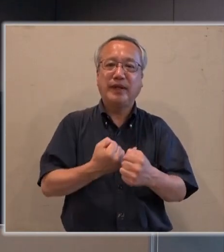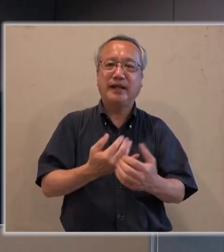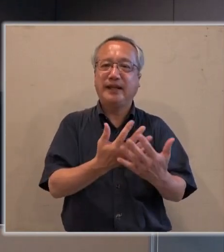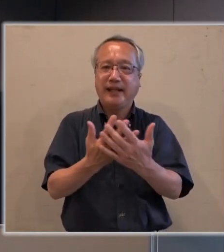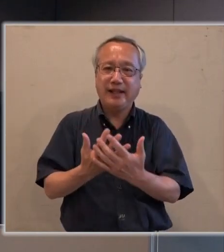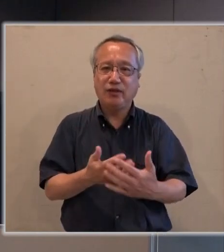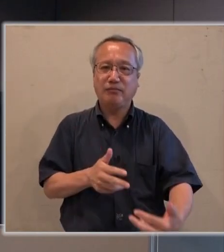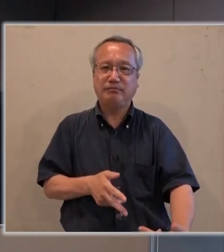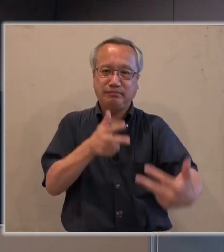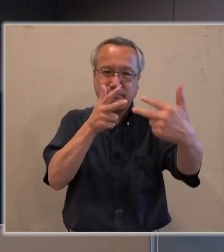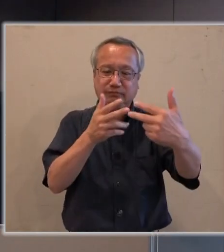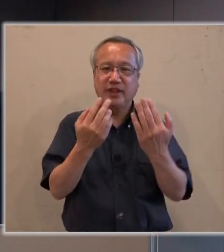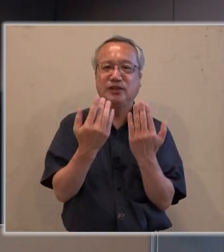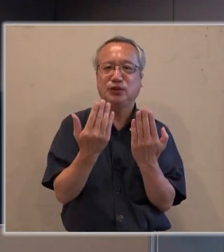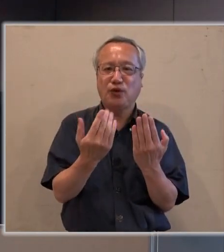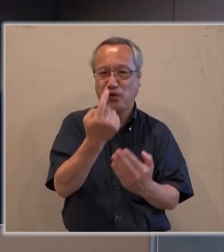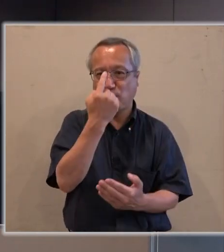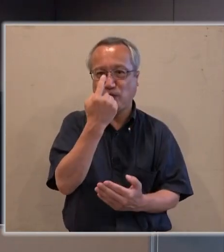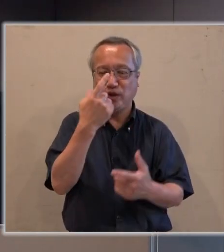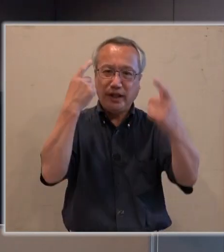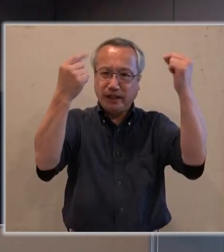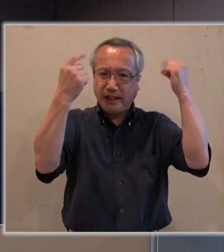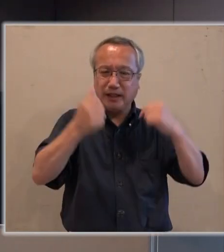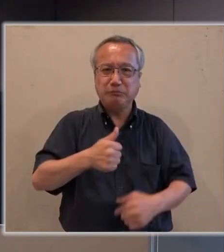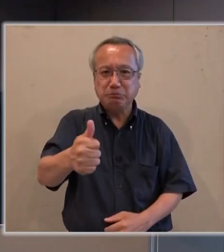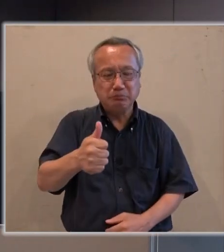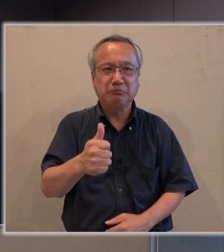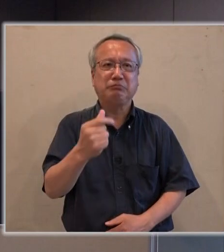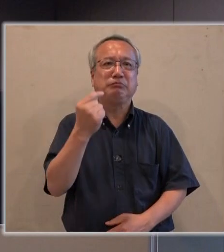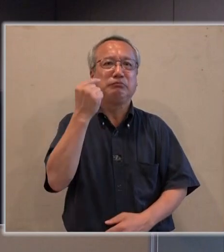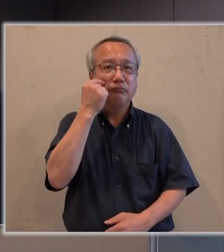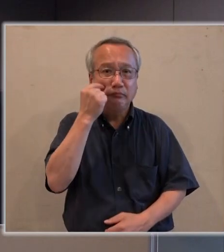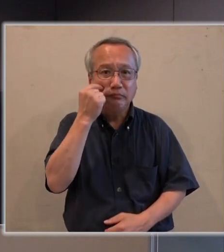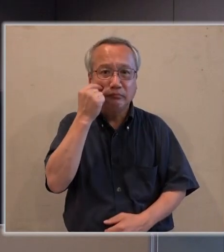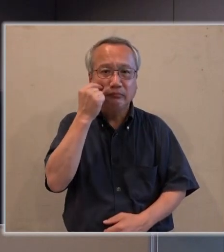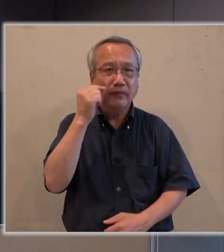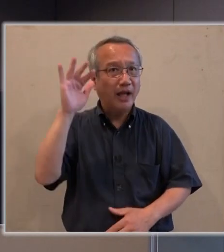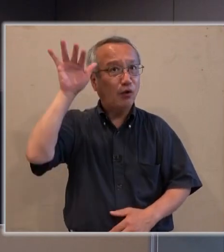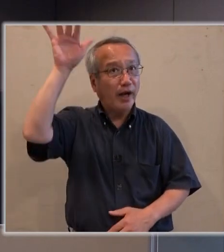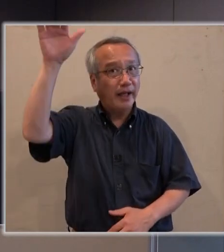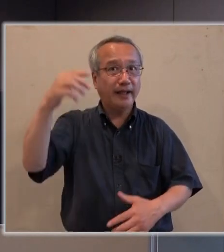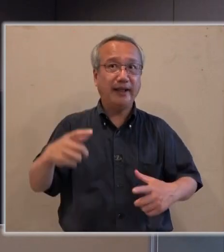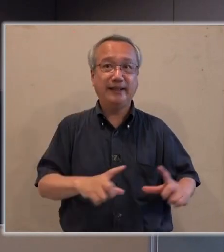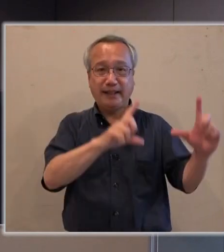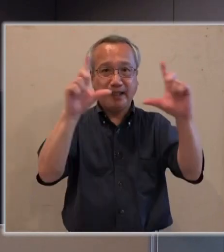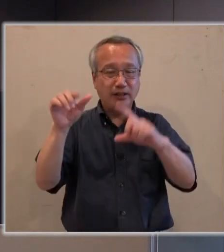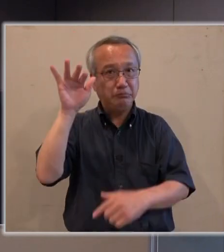て、憧れていた留学も全く見通しが立たないような状況でした。